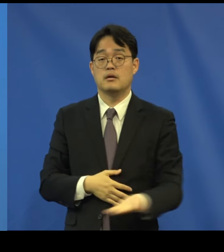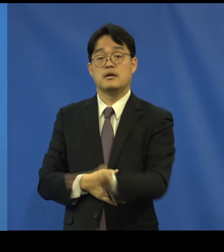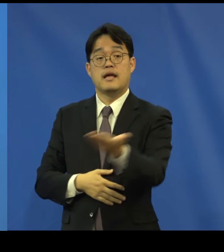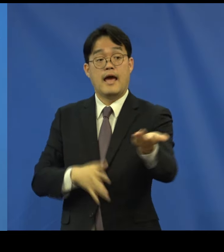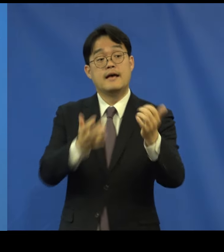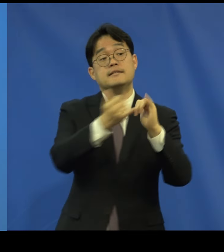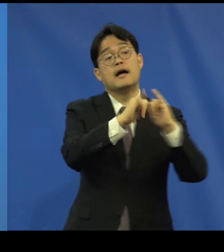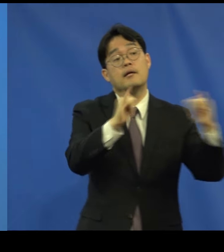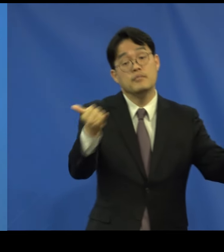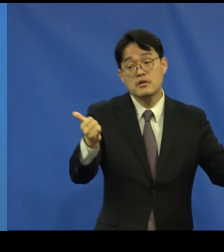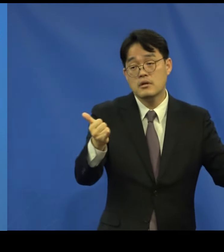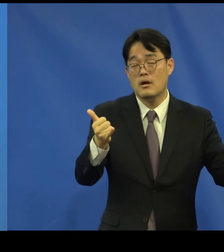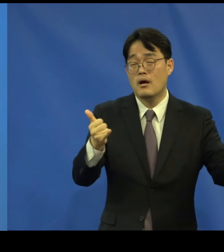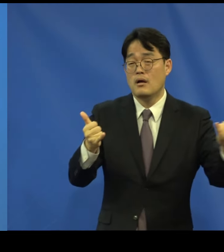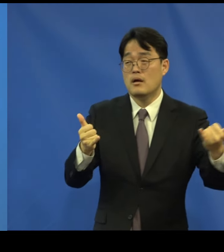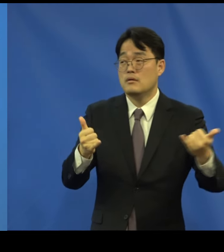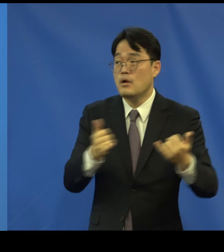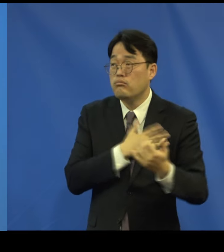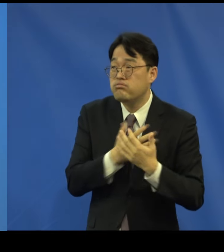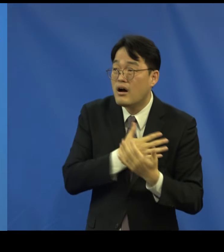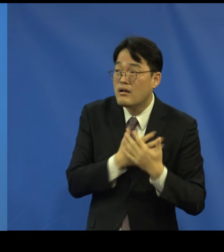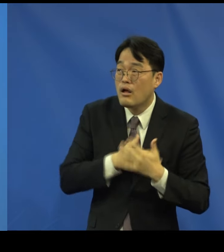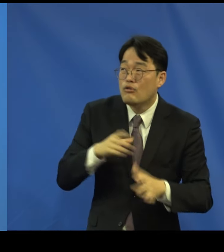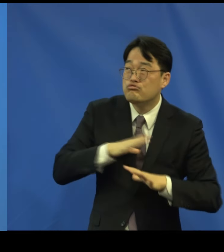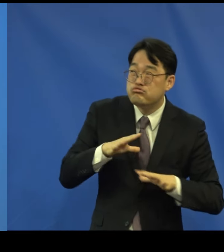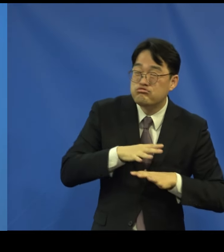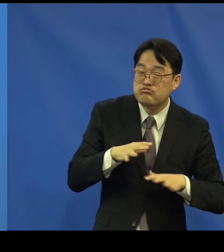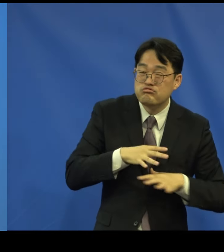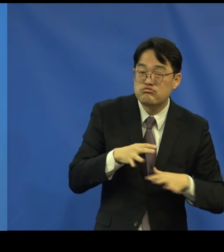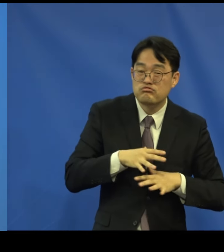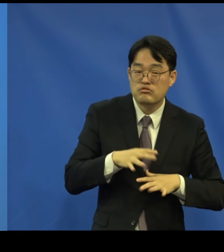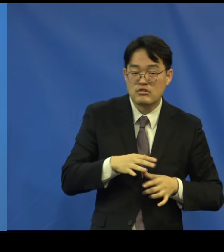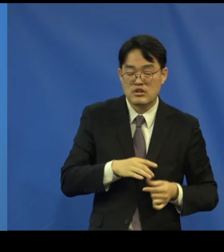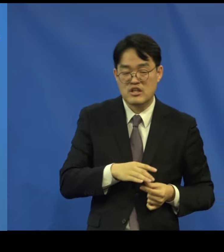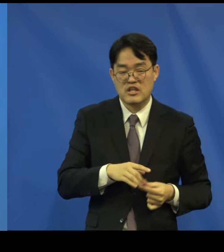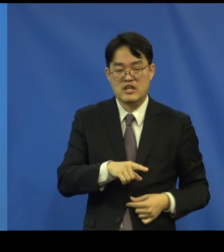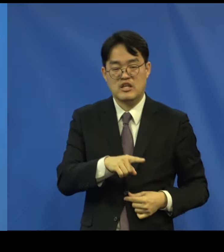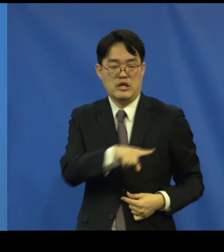것입니다. 근데 여러분, 죽음이 왜 두려운 것입니까?